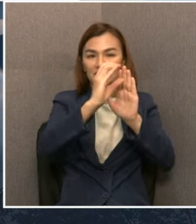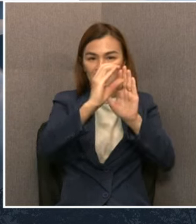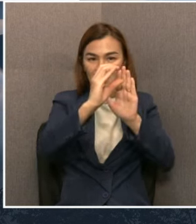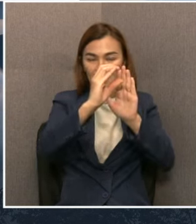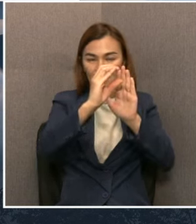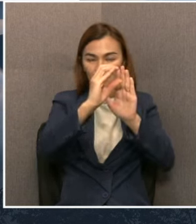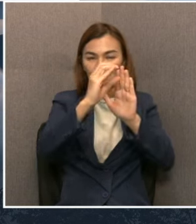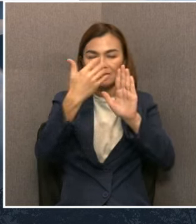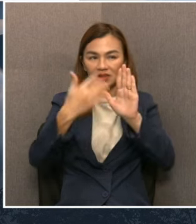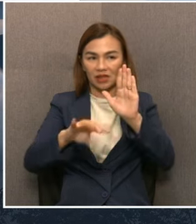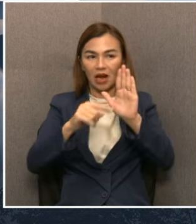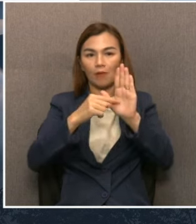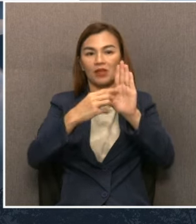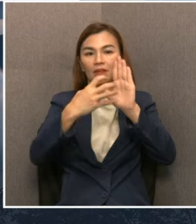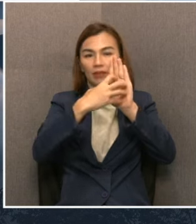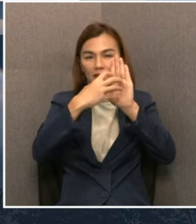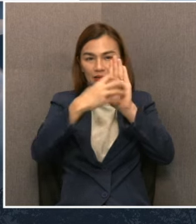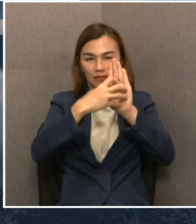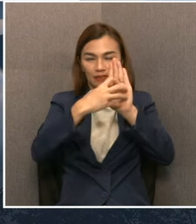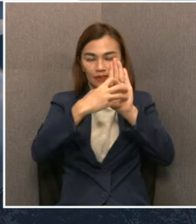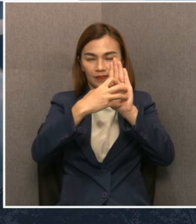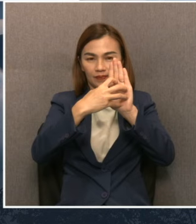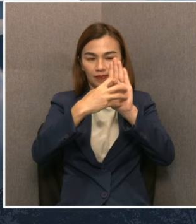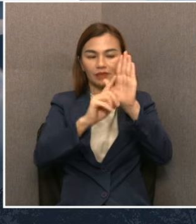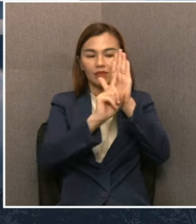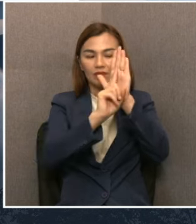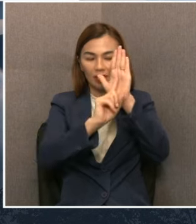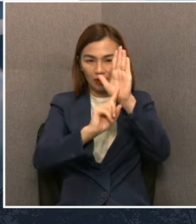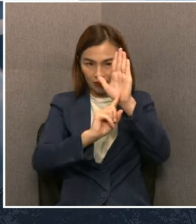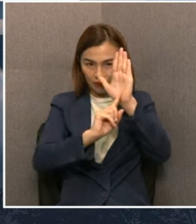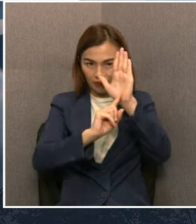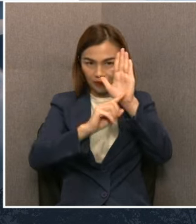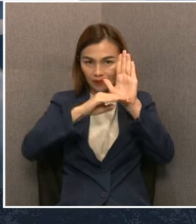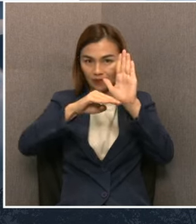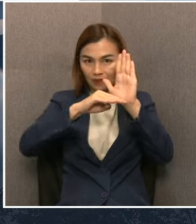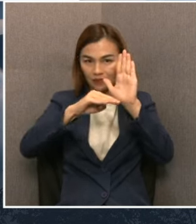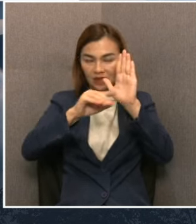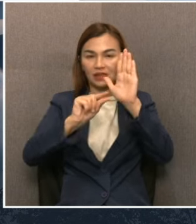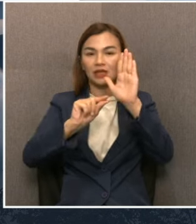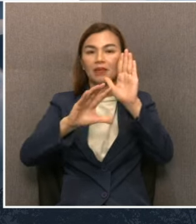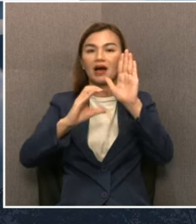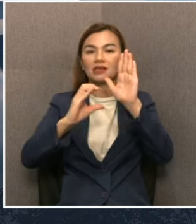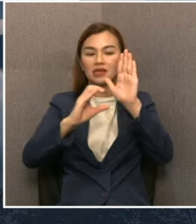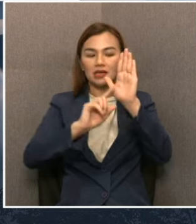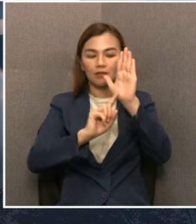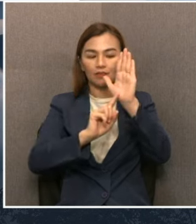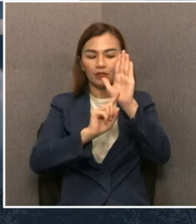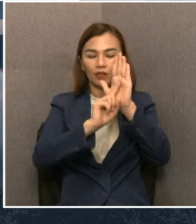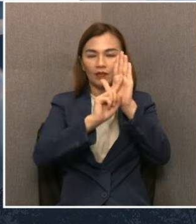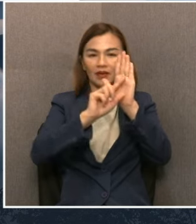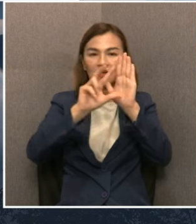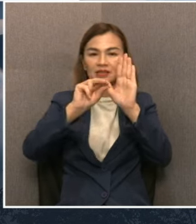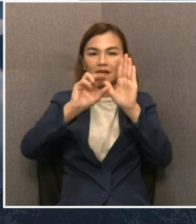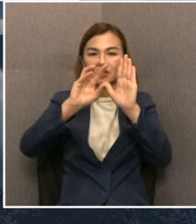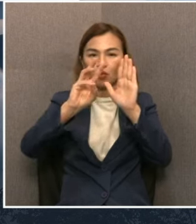ในขณะที่พื้นที่ภาคกลางนะคะอุณหภูมิต่ำสุดอยู่ที่ 25องศาและสูงสุด